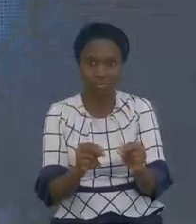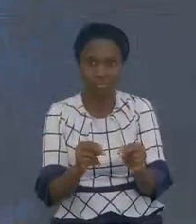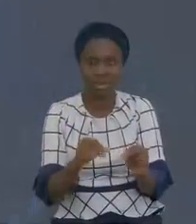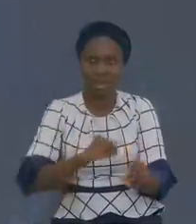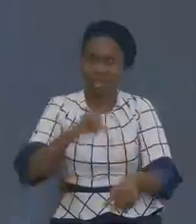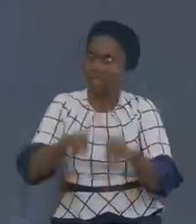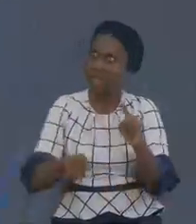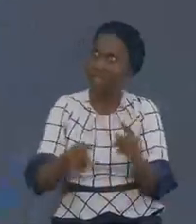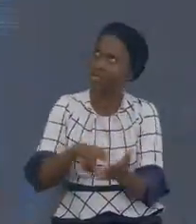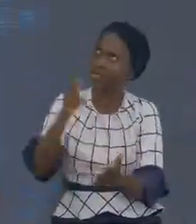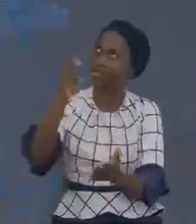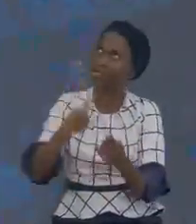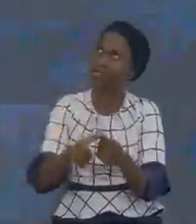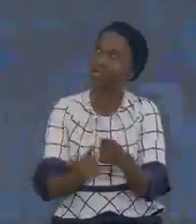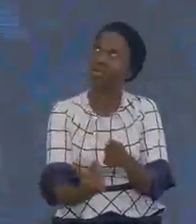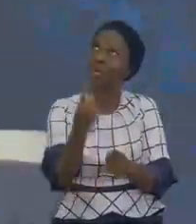ce bâtiment.